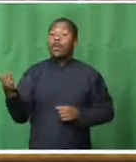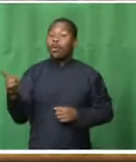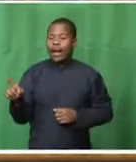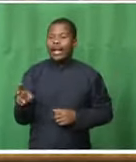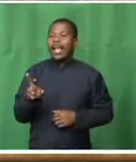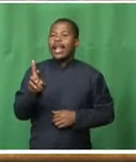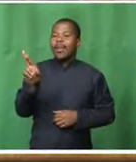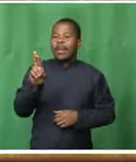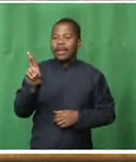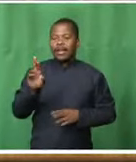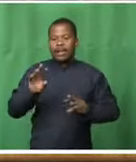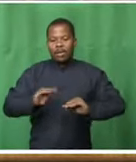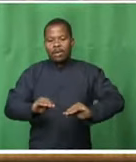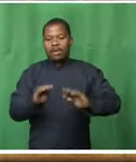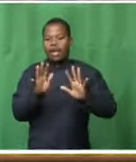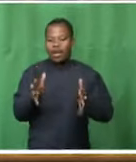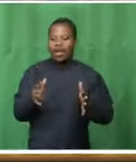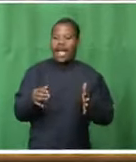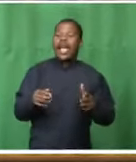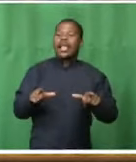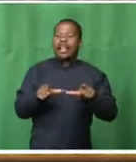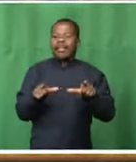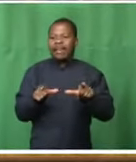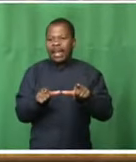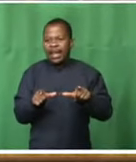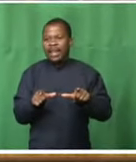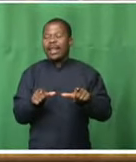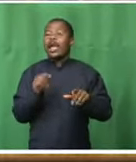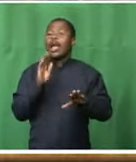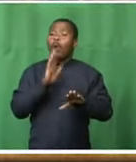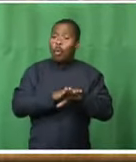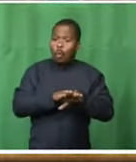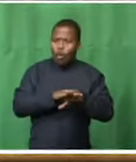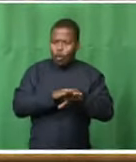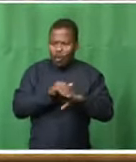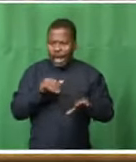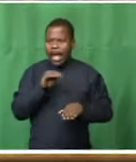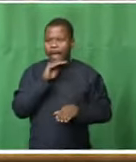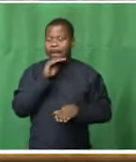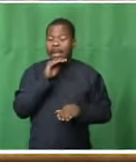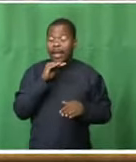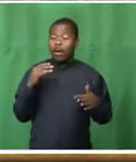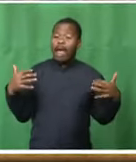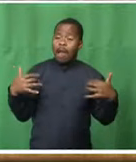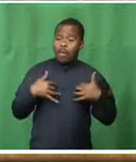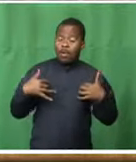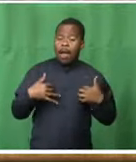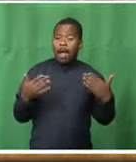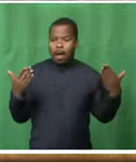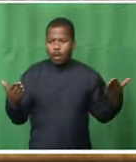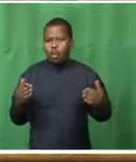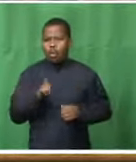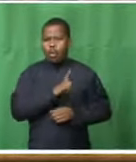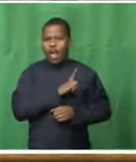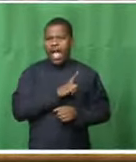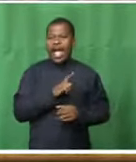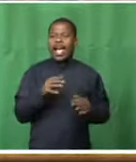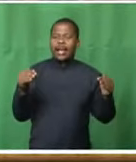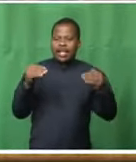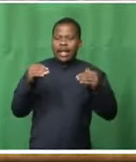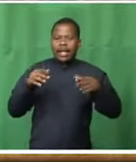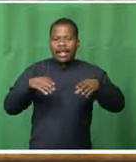labaceqesha etifunzeni. Njengoba linyendi labo lide timphepha noma titifiketi leti bavumela kuthi